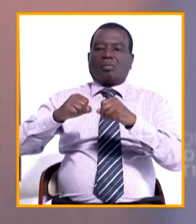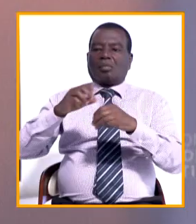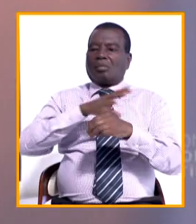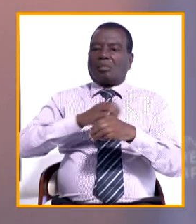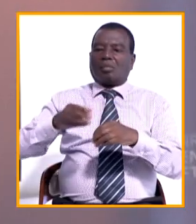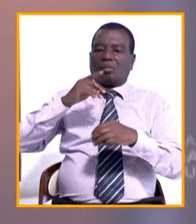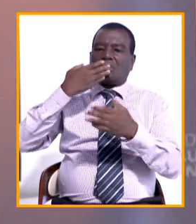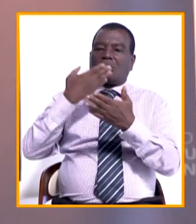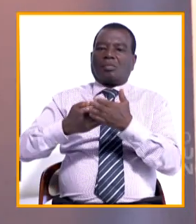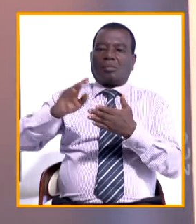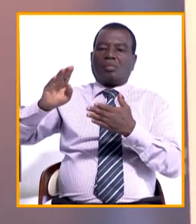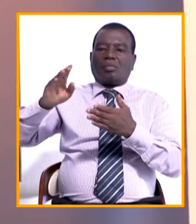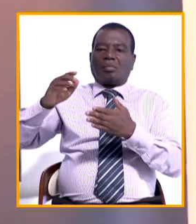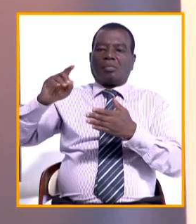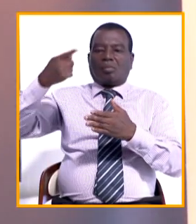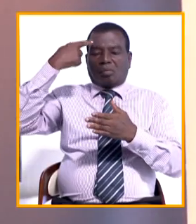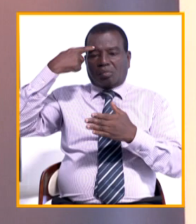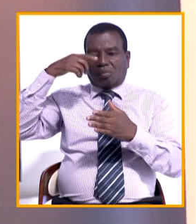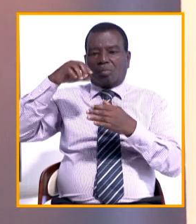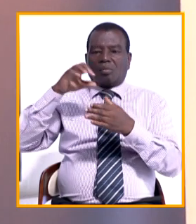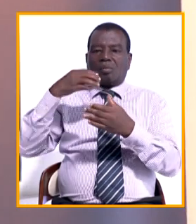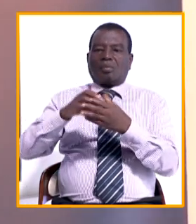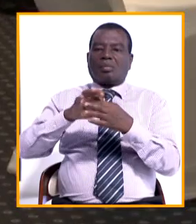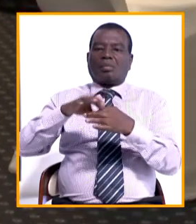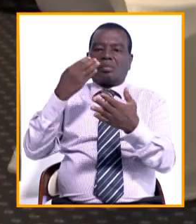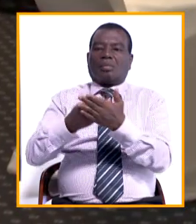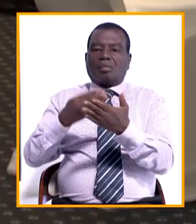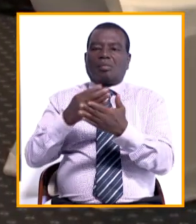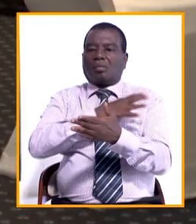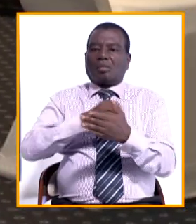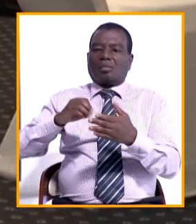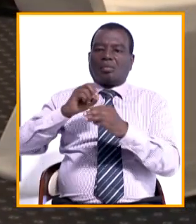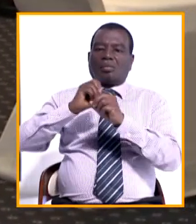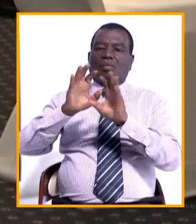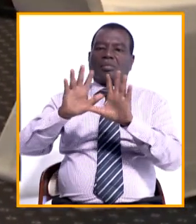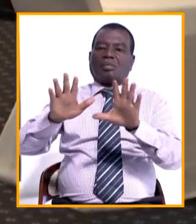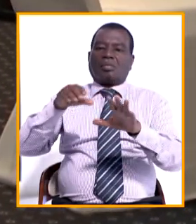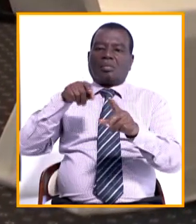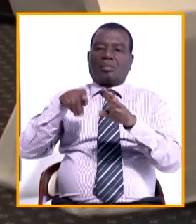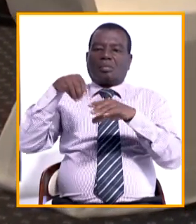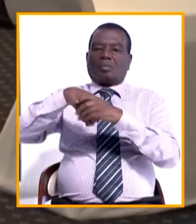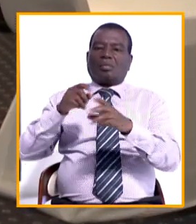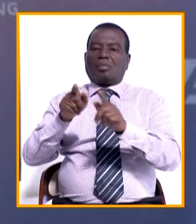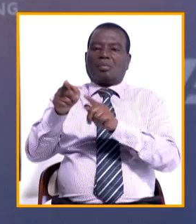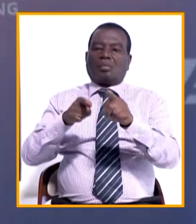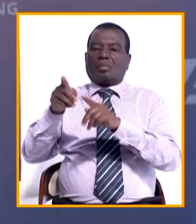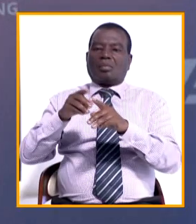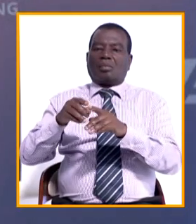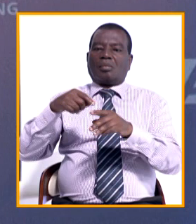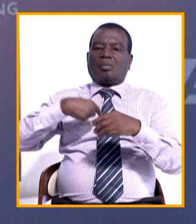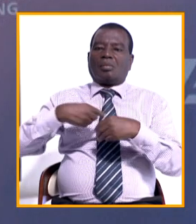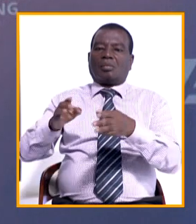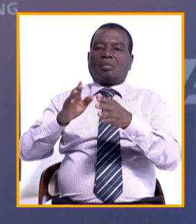bonne gouvernance des deniers publics à travers la participation citoyenne et la transparence dans la gestion des fonds publics. Je